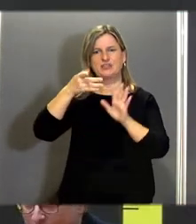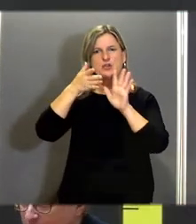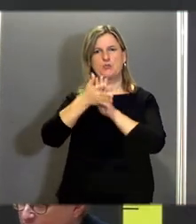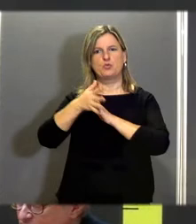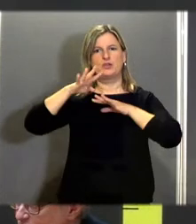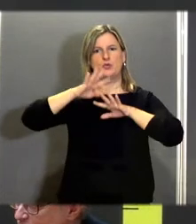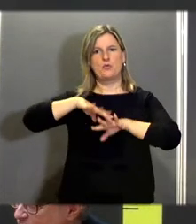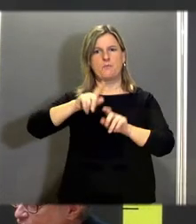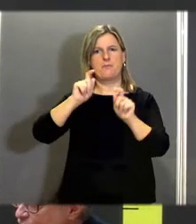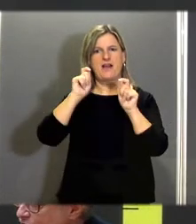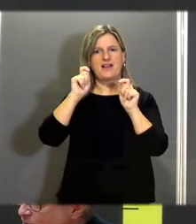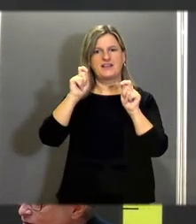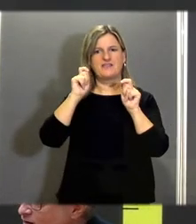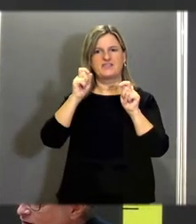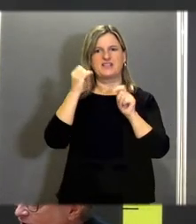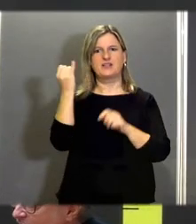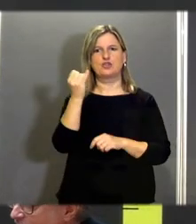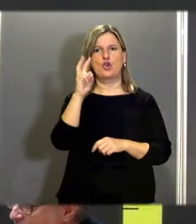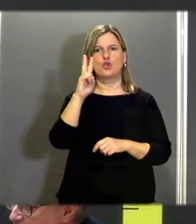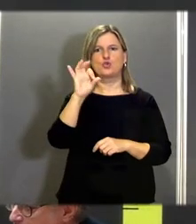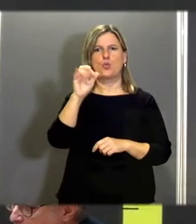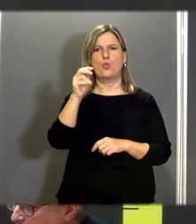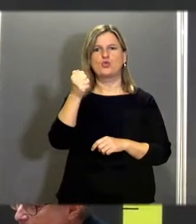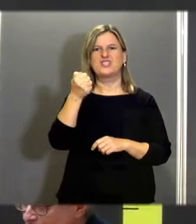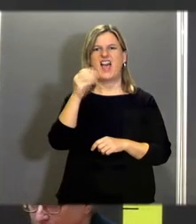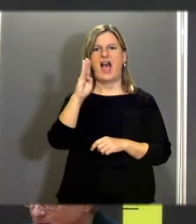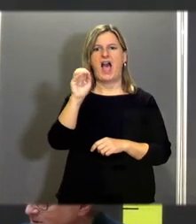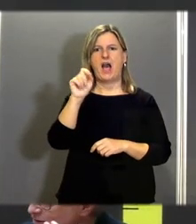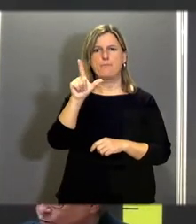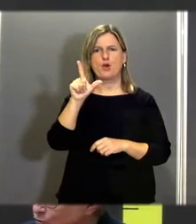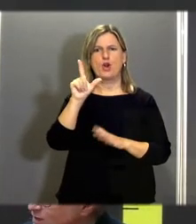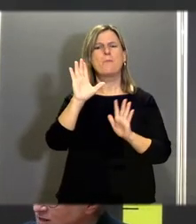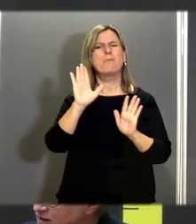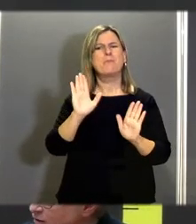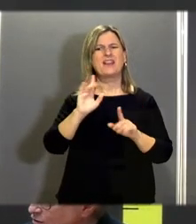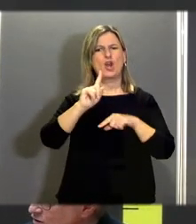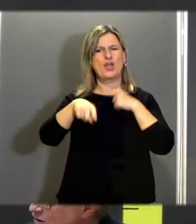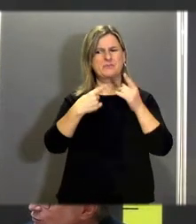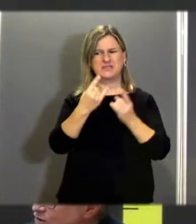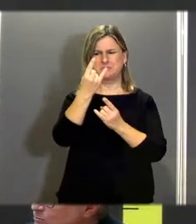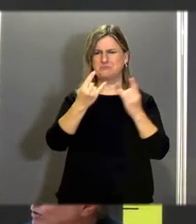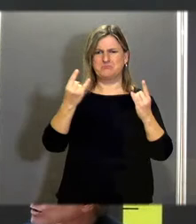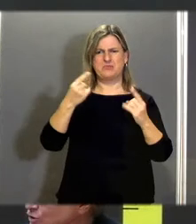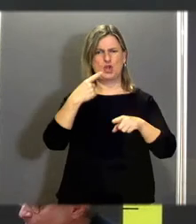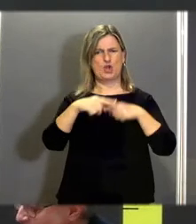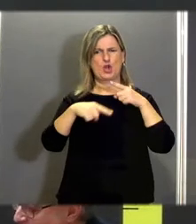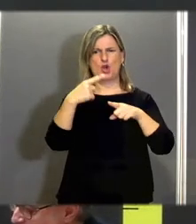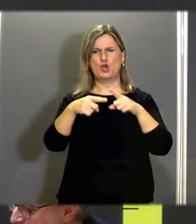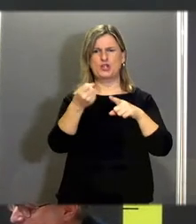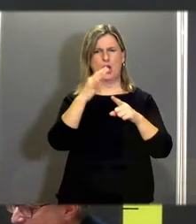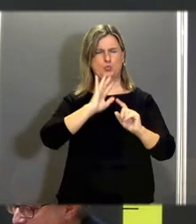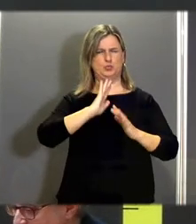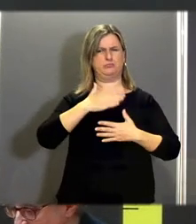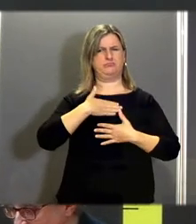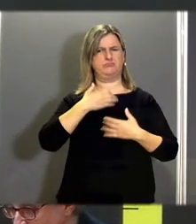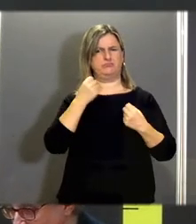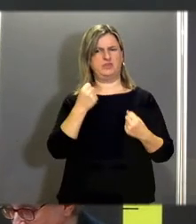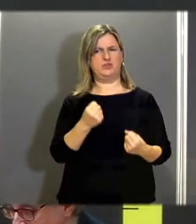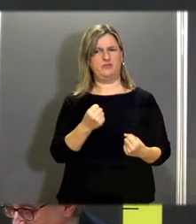famosa manifestació dels Jusapol, però després han passat tota una sèrie de coses, algunes molt sorprenents,